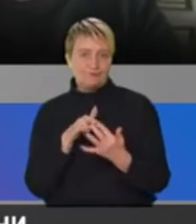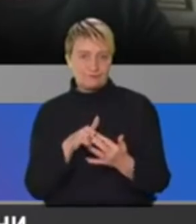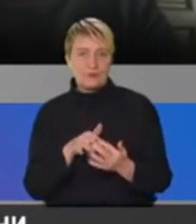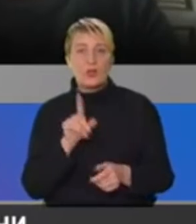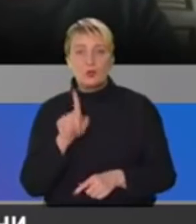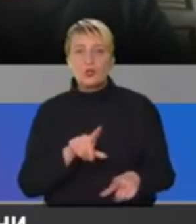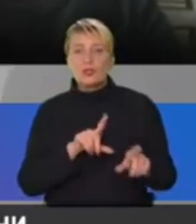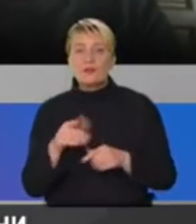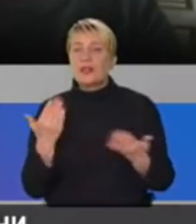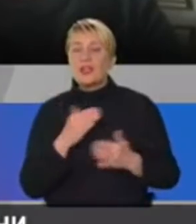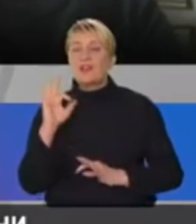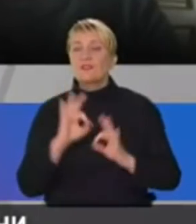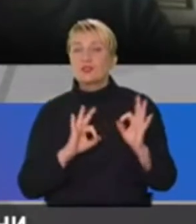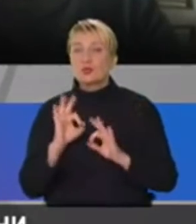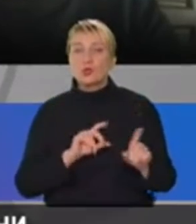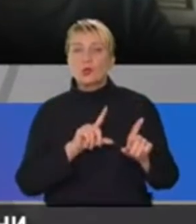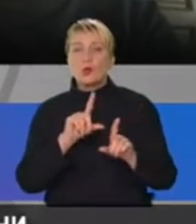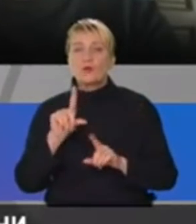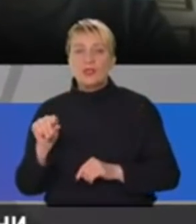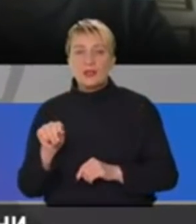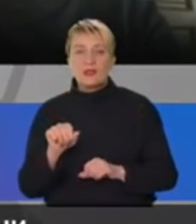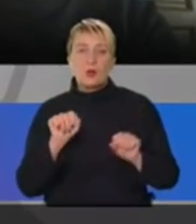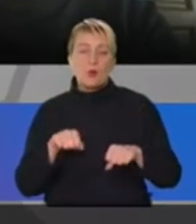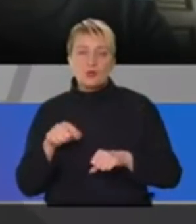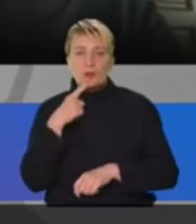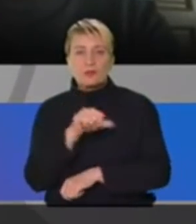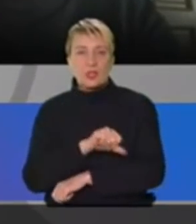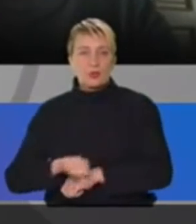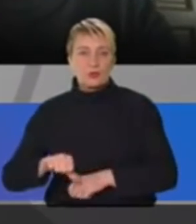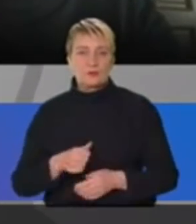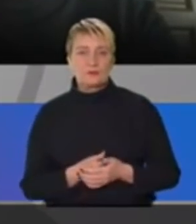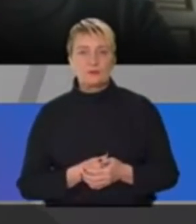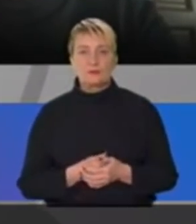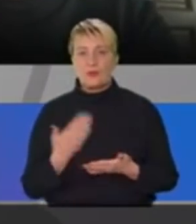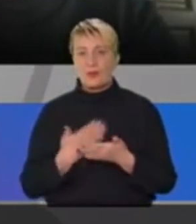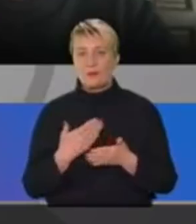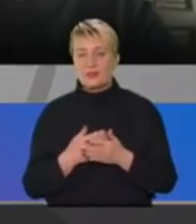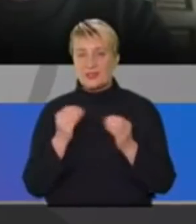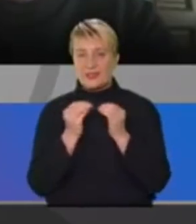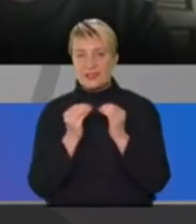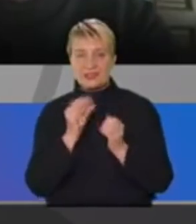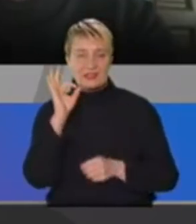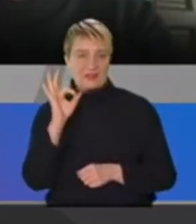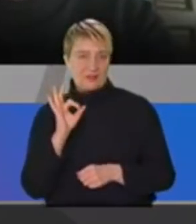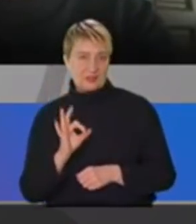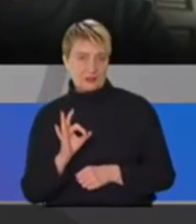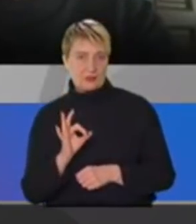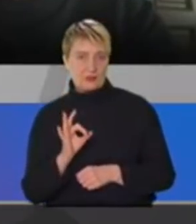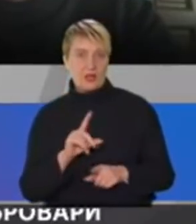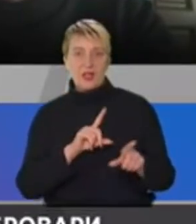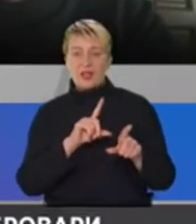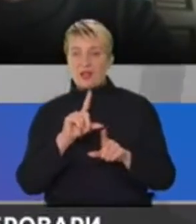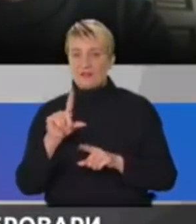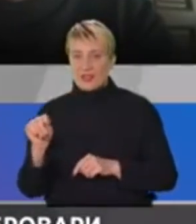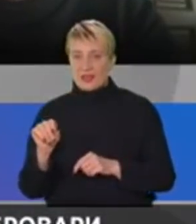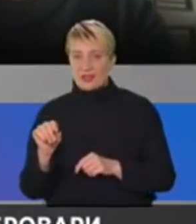відсоток черкащан виїхав на Західну Україну або, можливо, навіть за кордон? Близько 10% черкащан виїхало на Західну